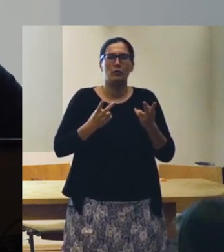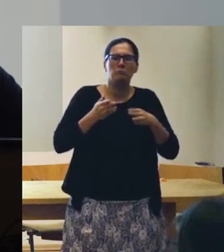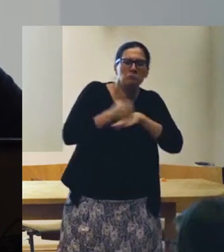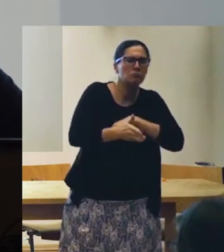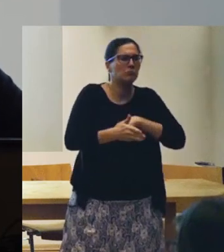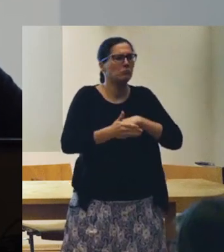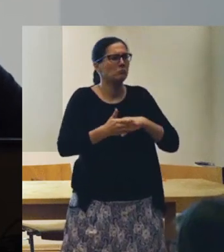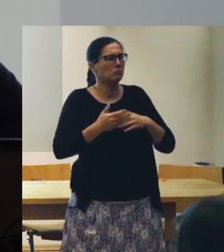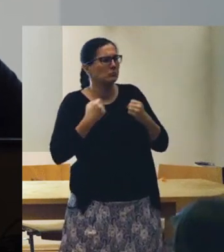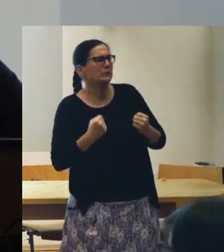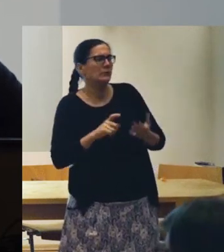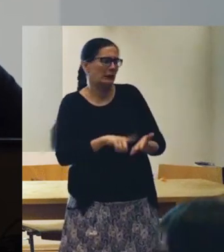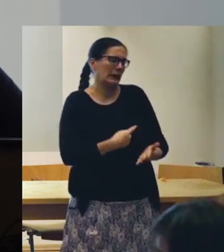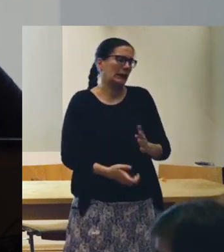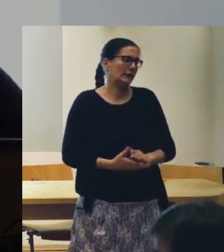je vytrvalý.